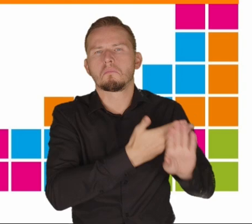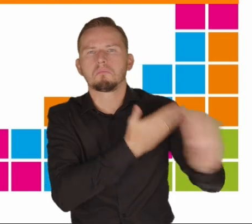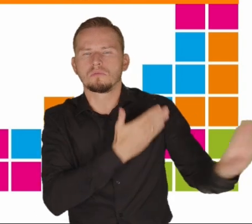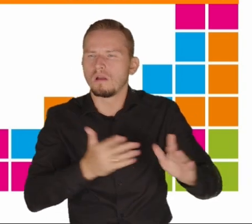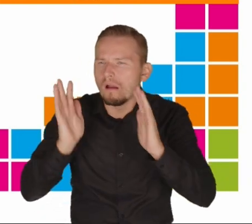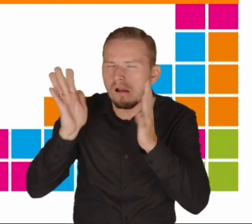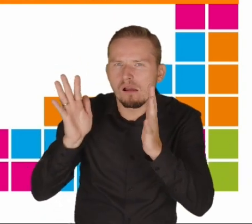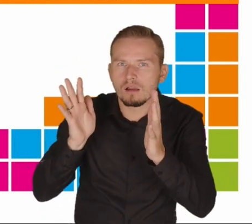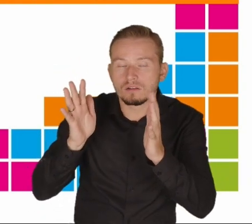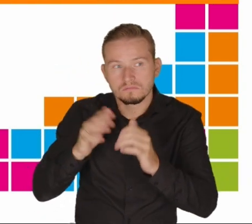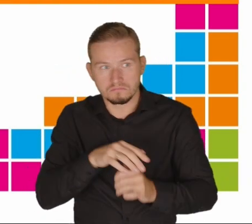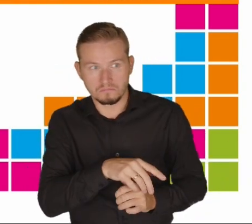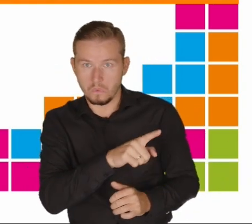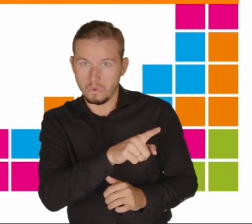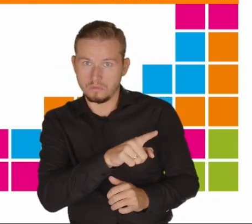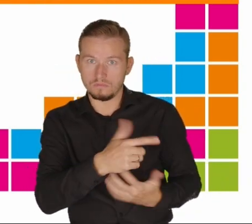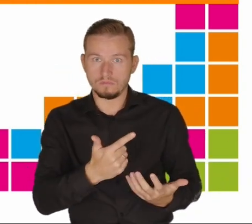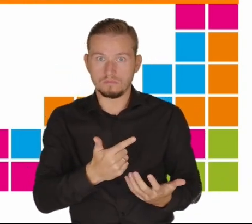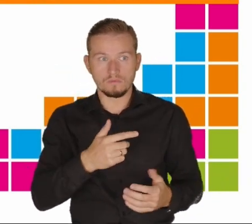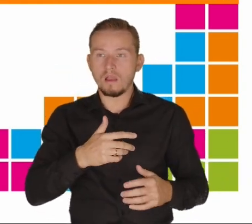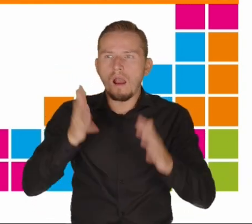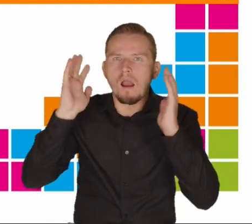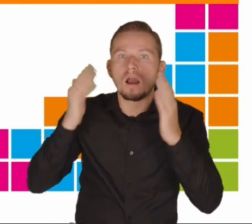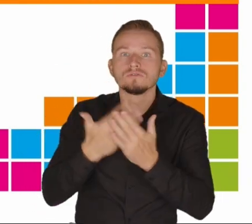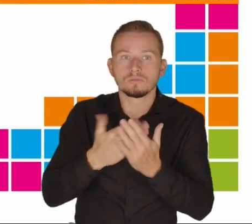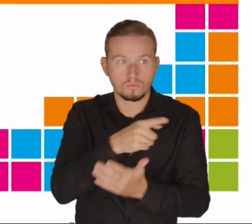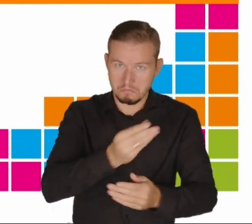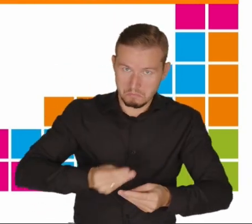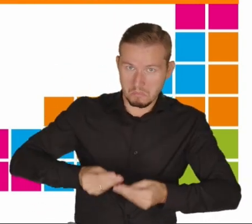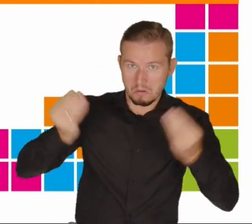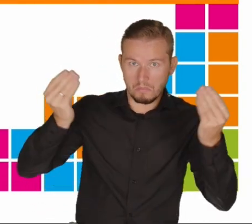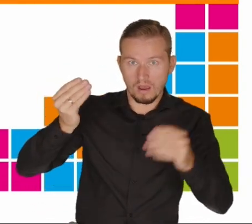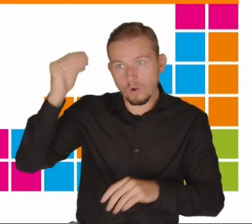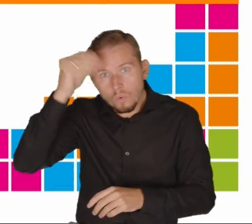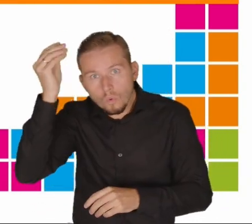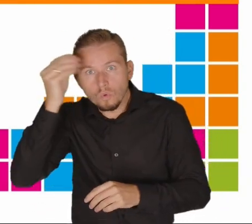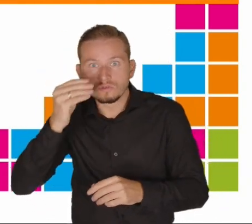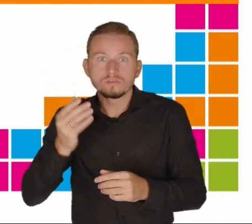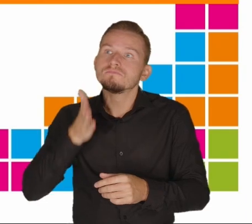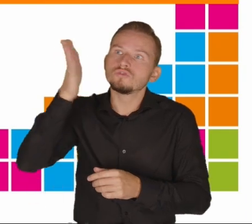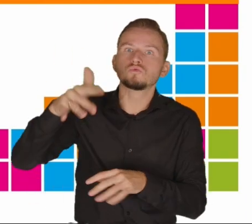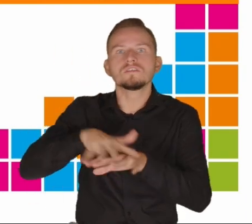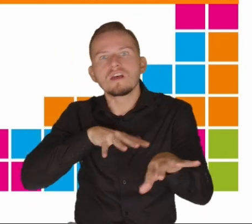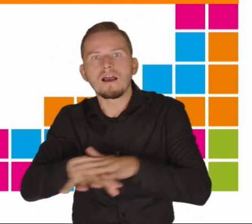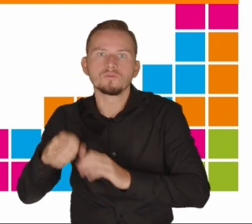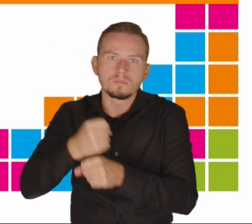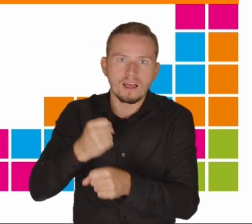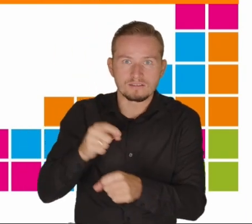martwić, ale bez przesady. Ale no to, co jest zmianą, to jest to, że my w tym momencie